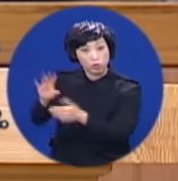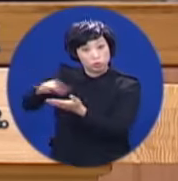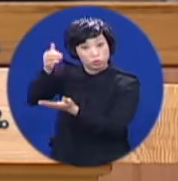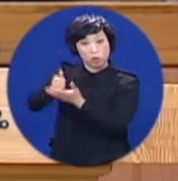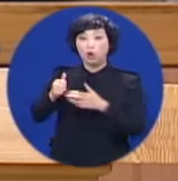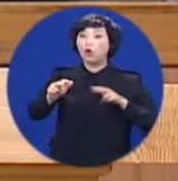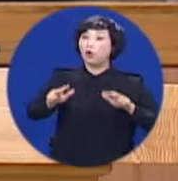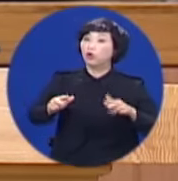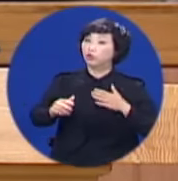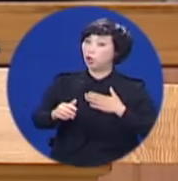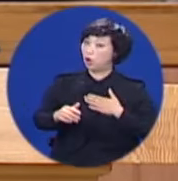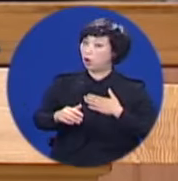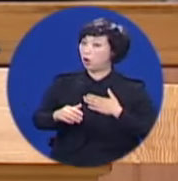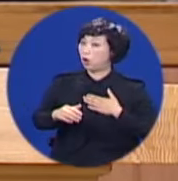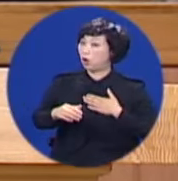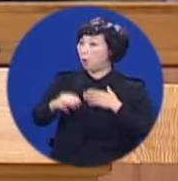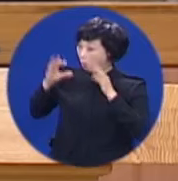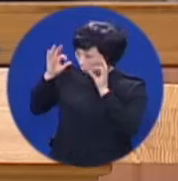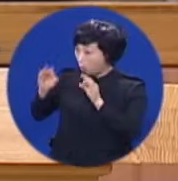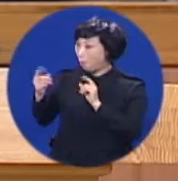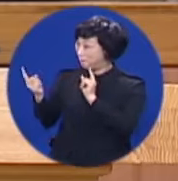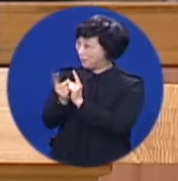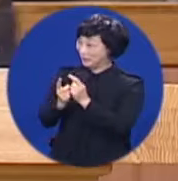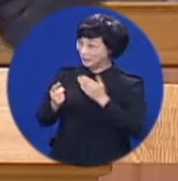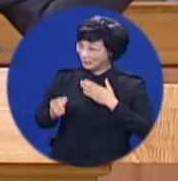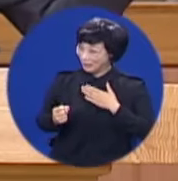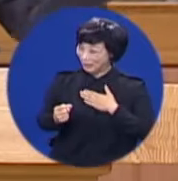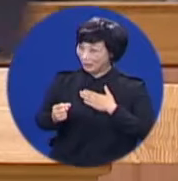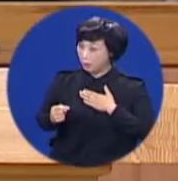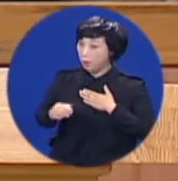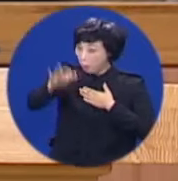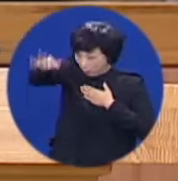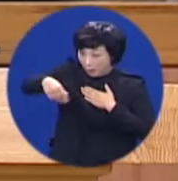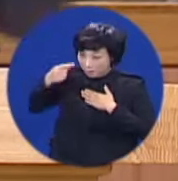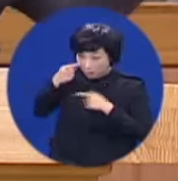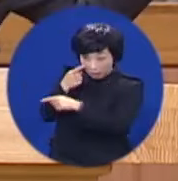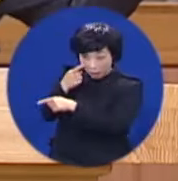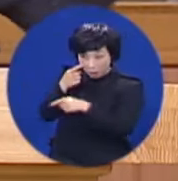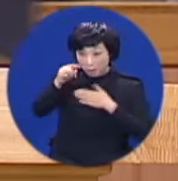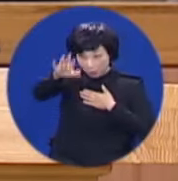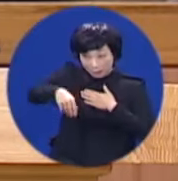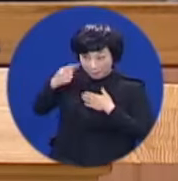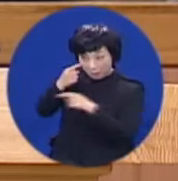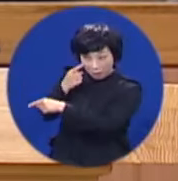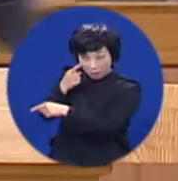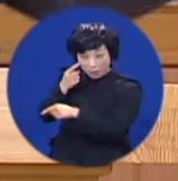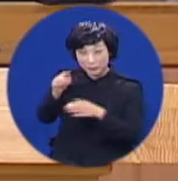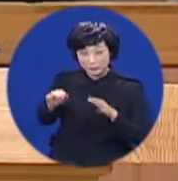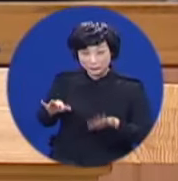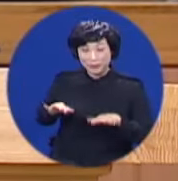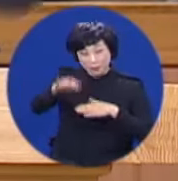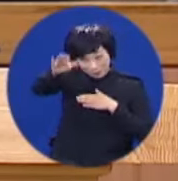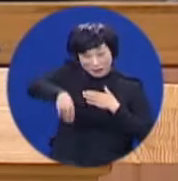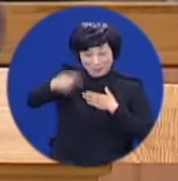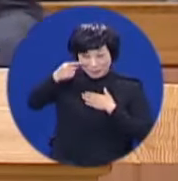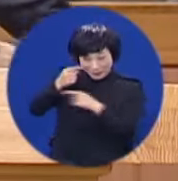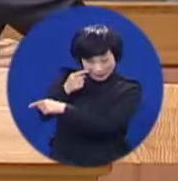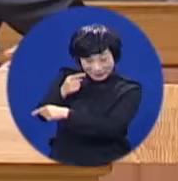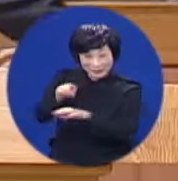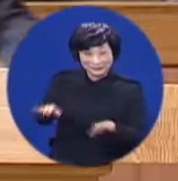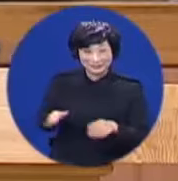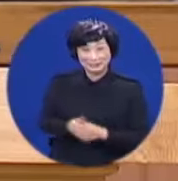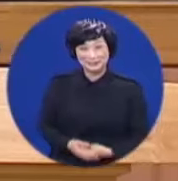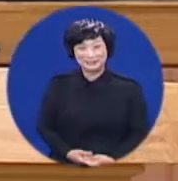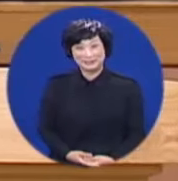그리스도인 것을 내가 봤다 만났다. 와 봐라. 와 봐. 와 봐.